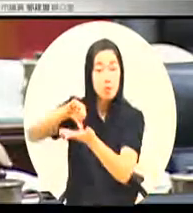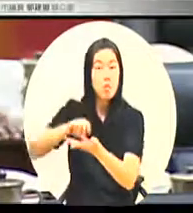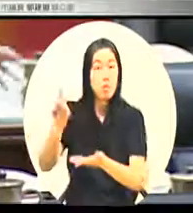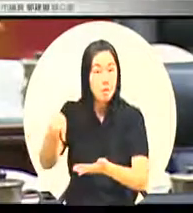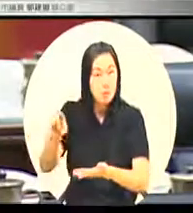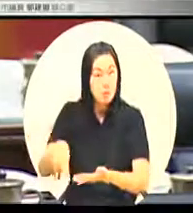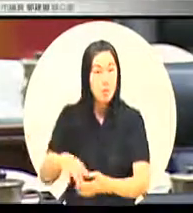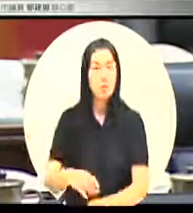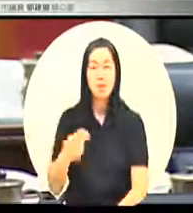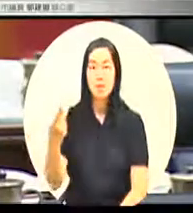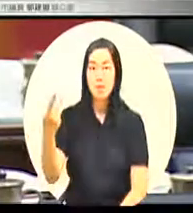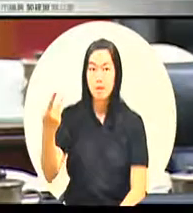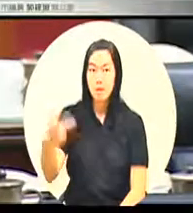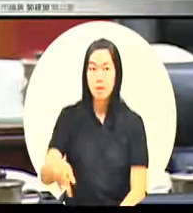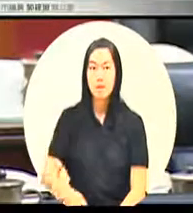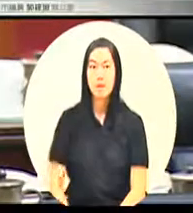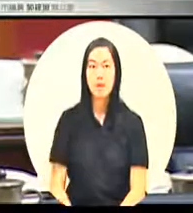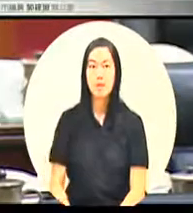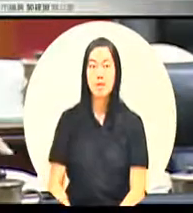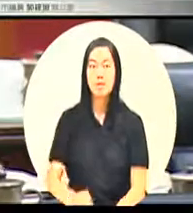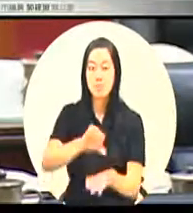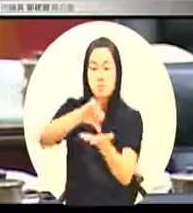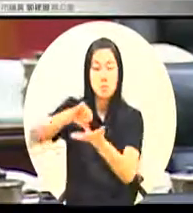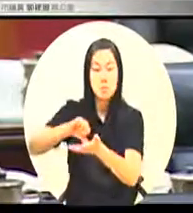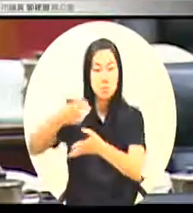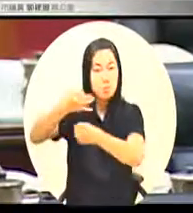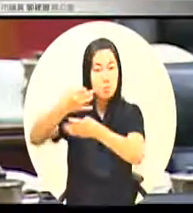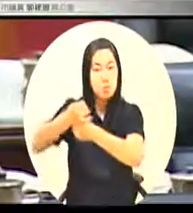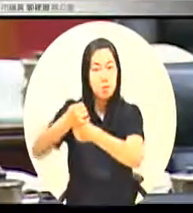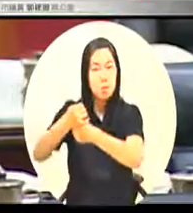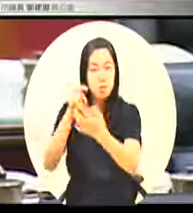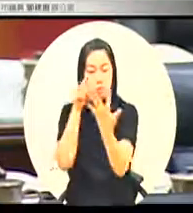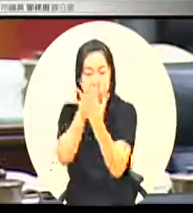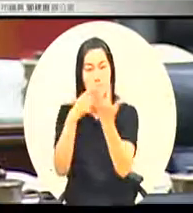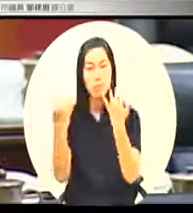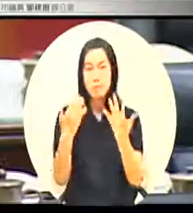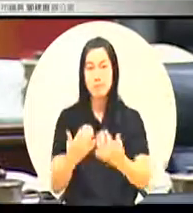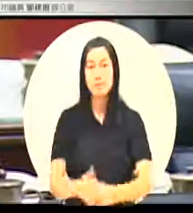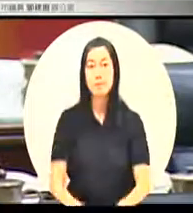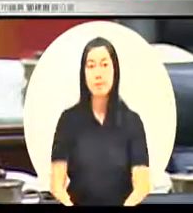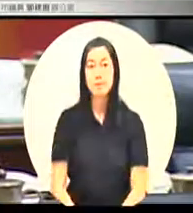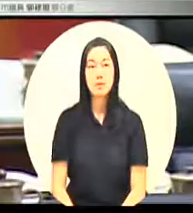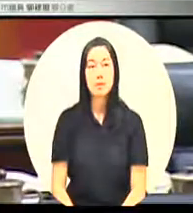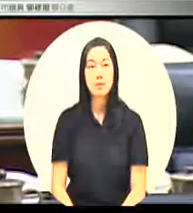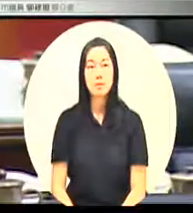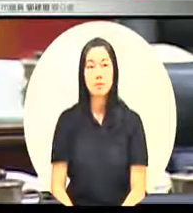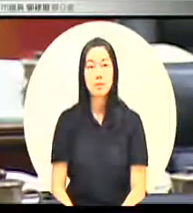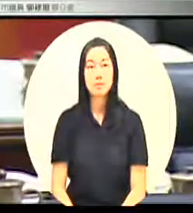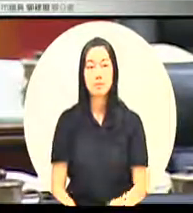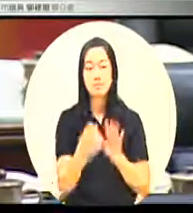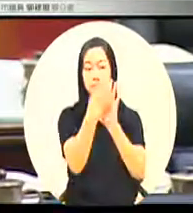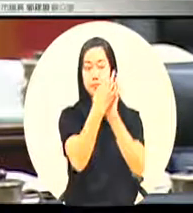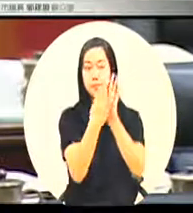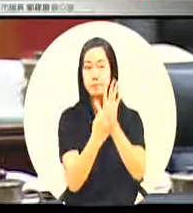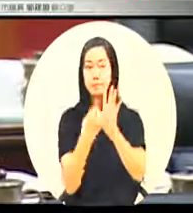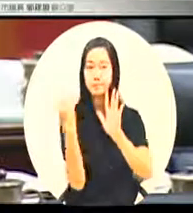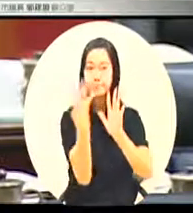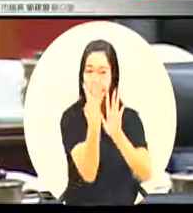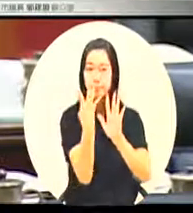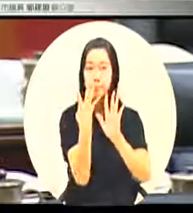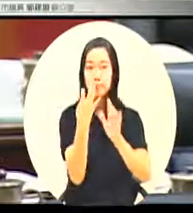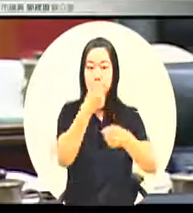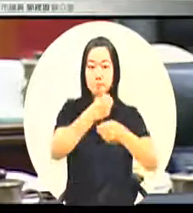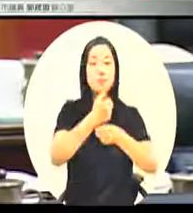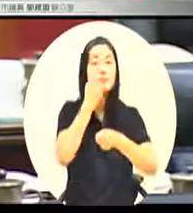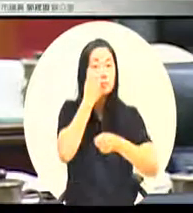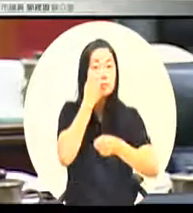至也都为行善立即都看得到所有4个标示都有制造者。